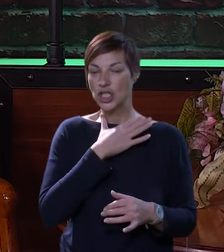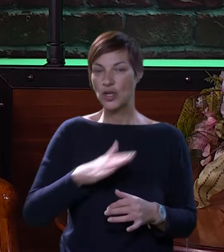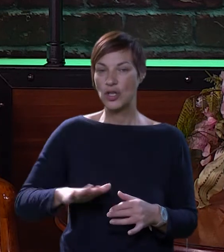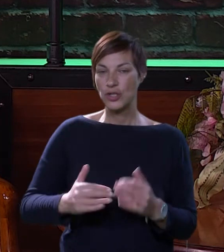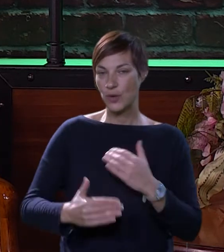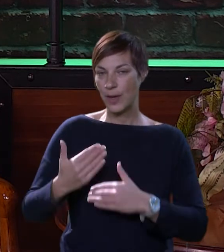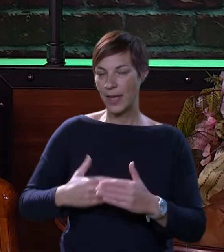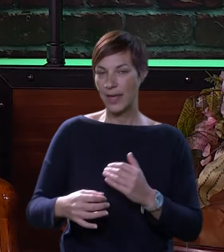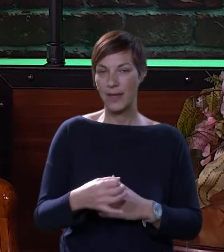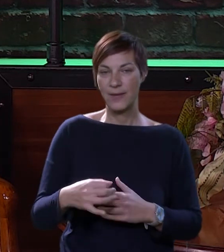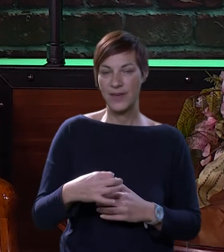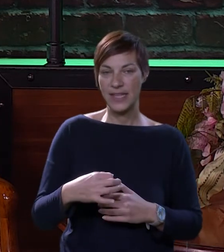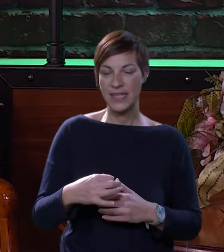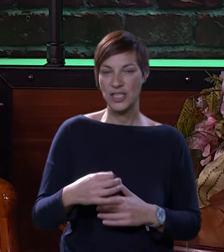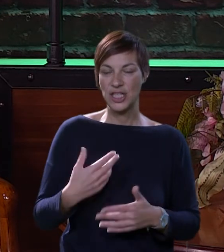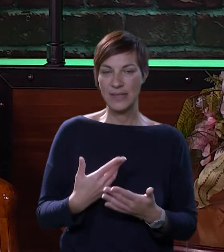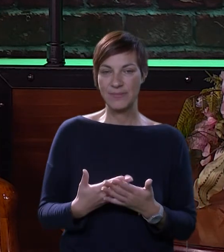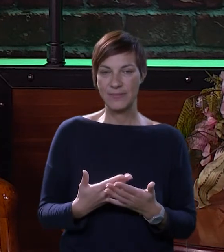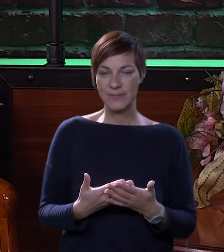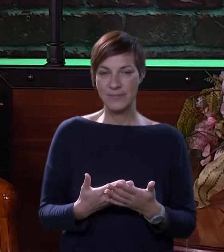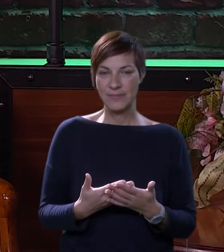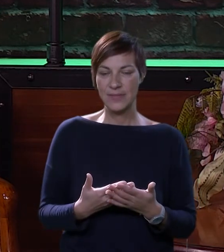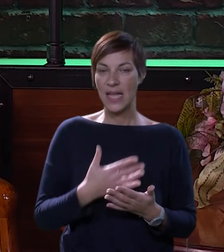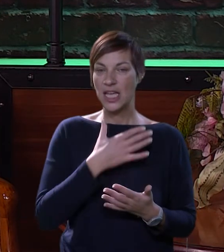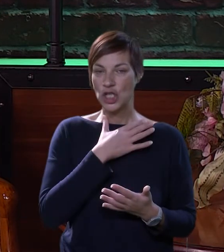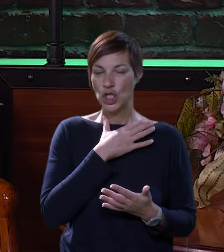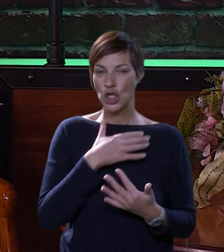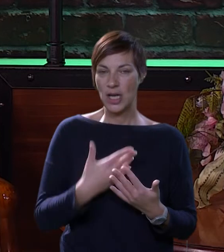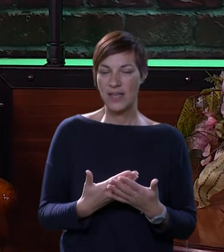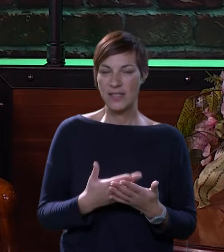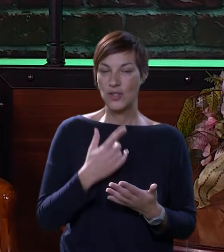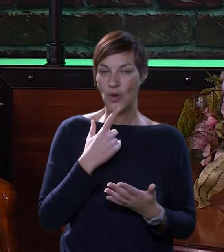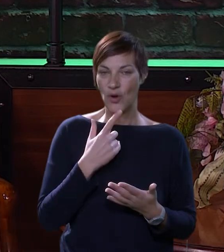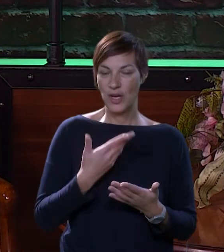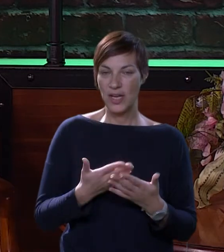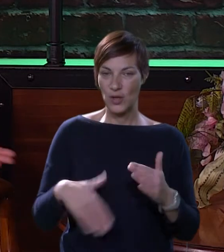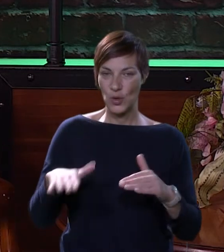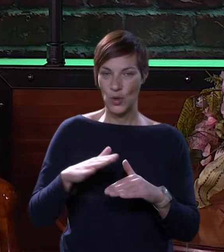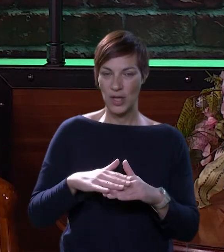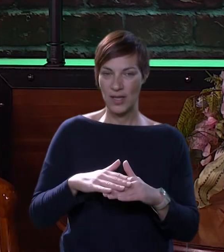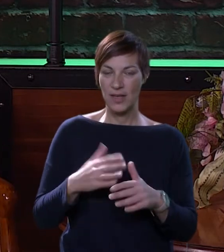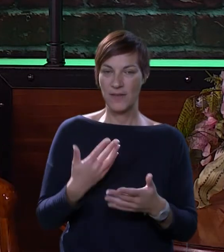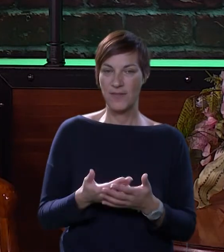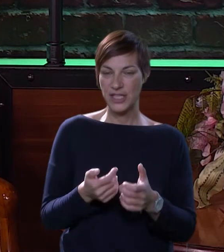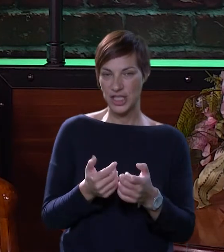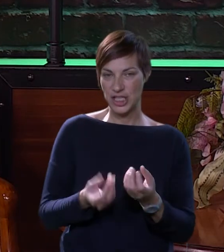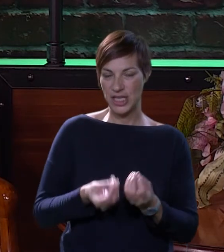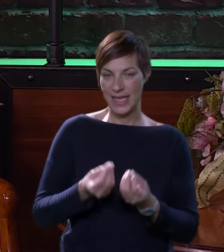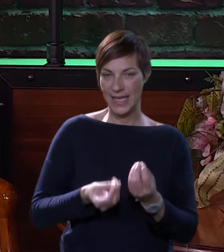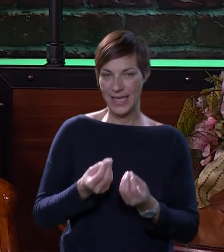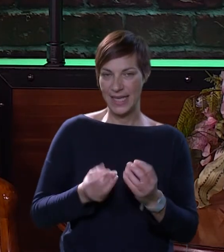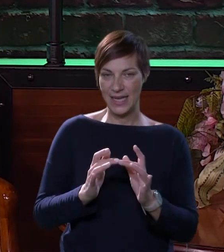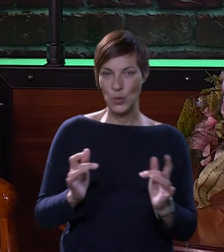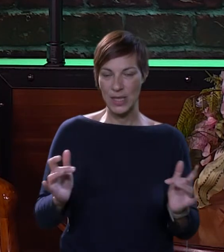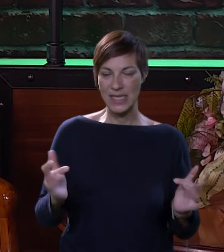populaciju i sa predškolskom populacijom, definitivno su školarci oni koji više borave i uključeni su te